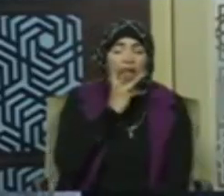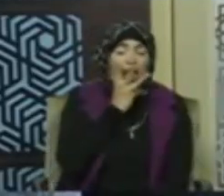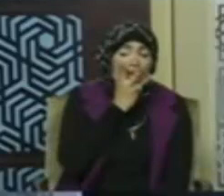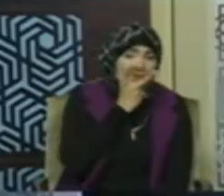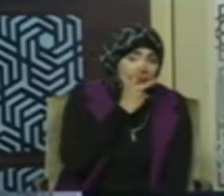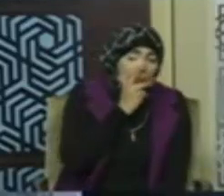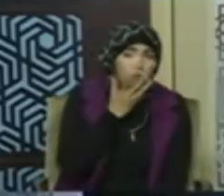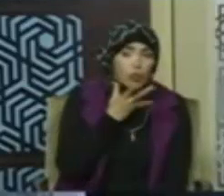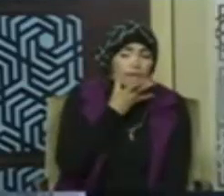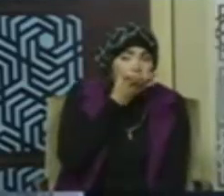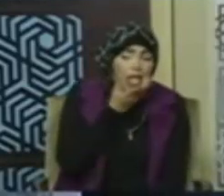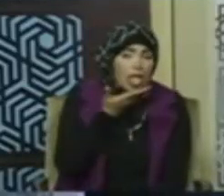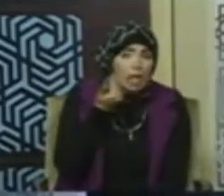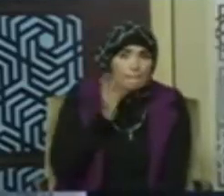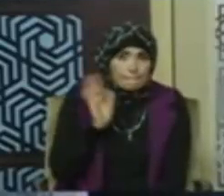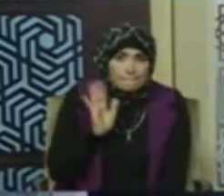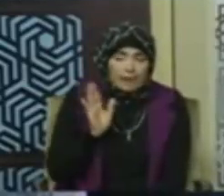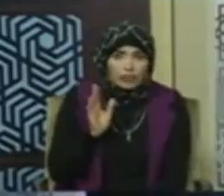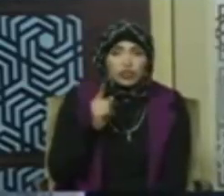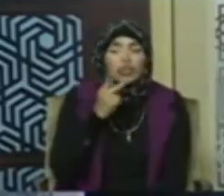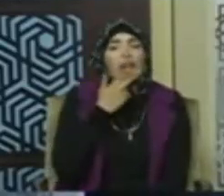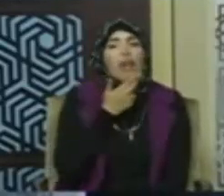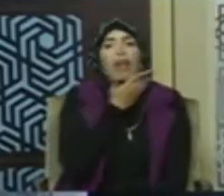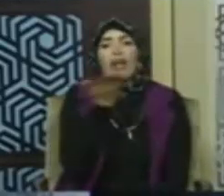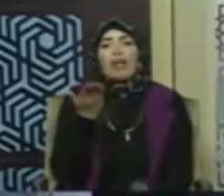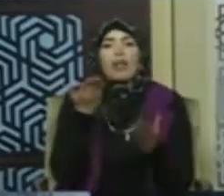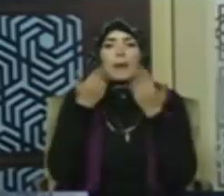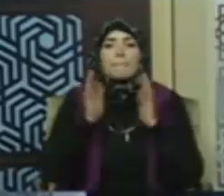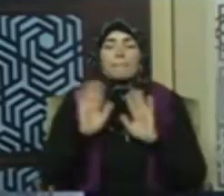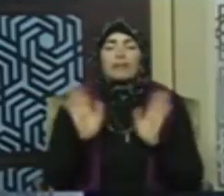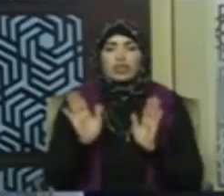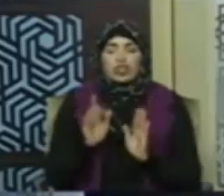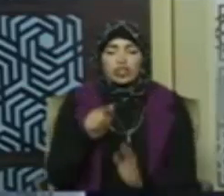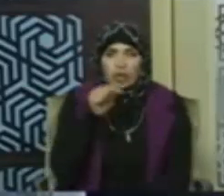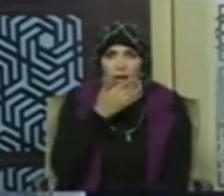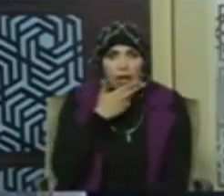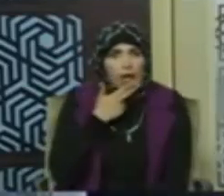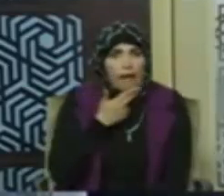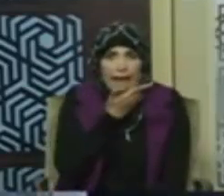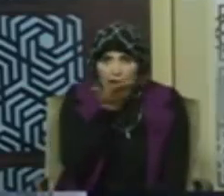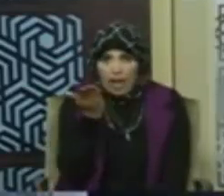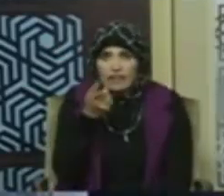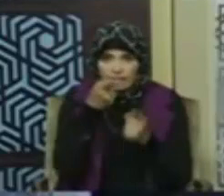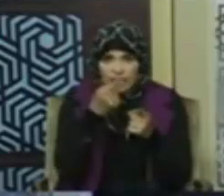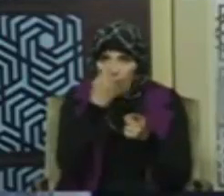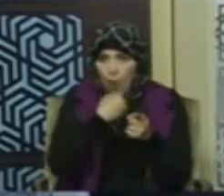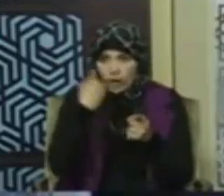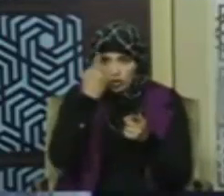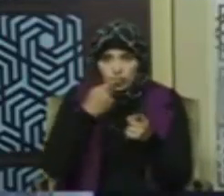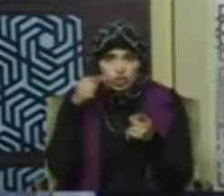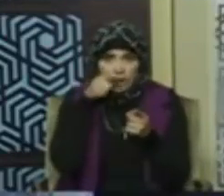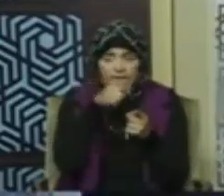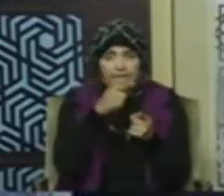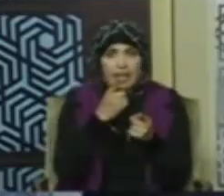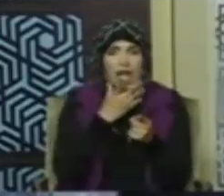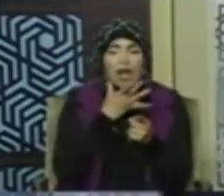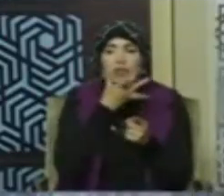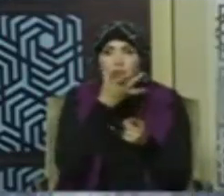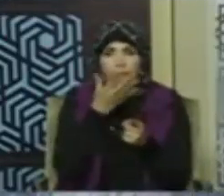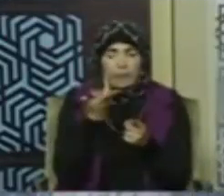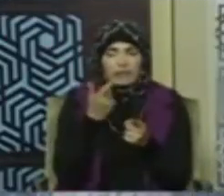الوجه قل حياؤه، ولا خير في وجه إذا قل